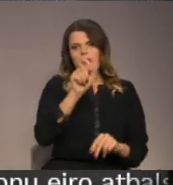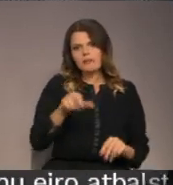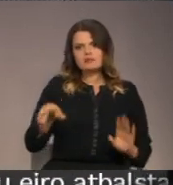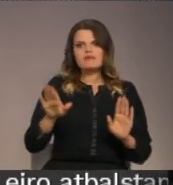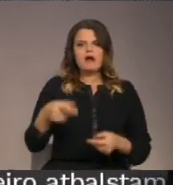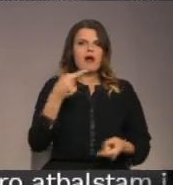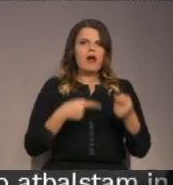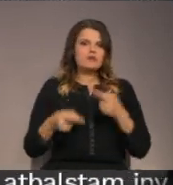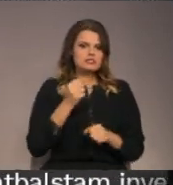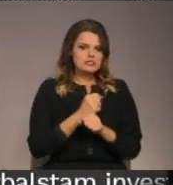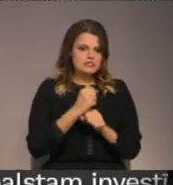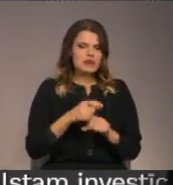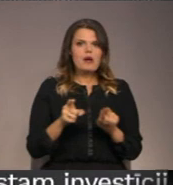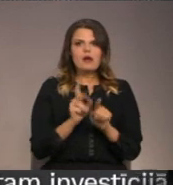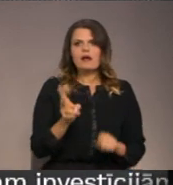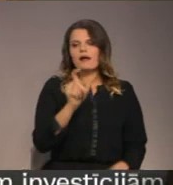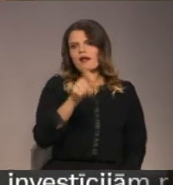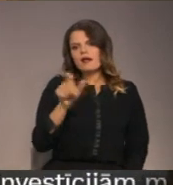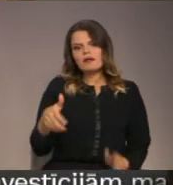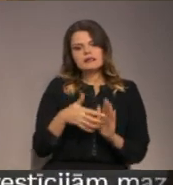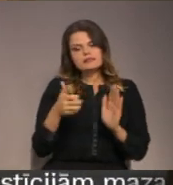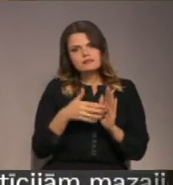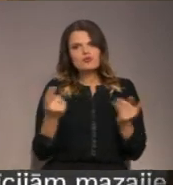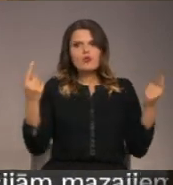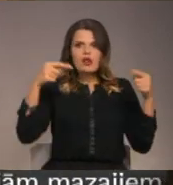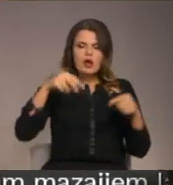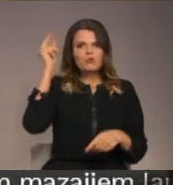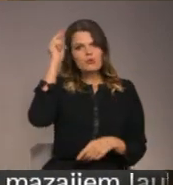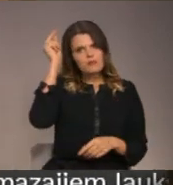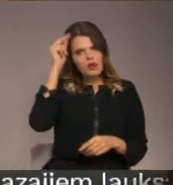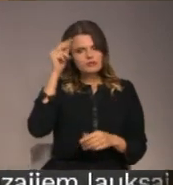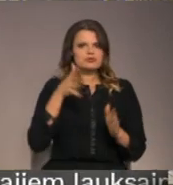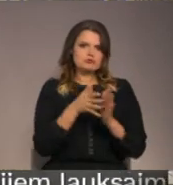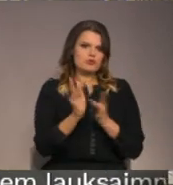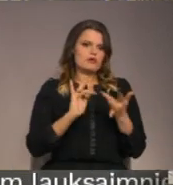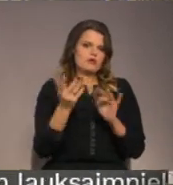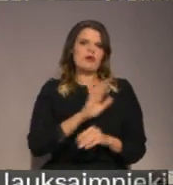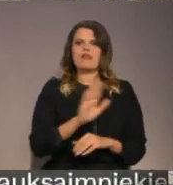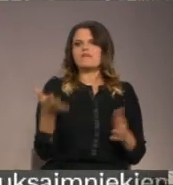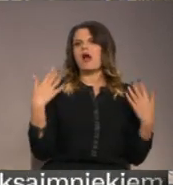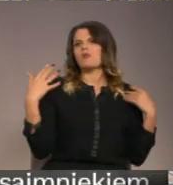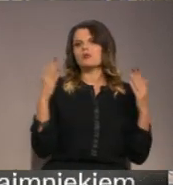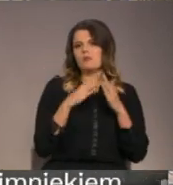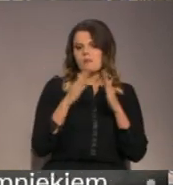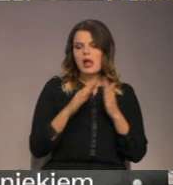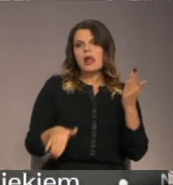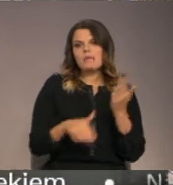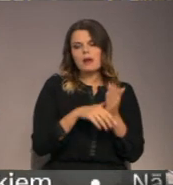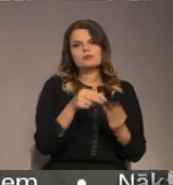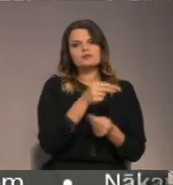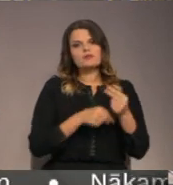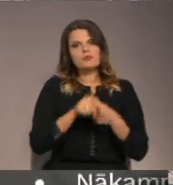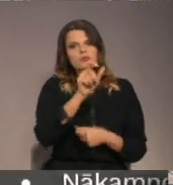darbā. Tāpat arī klienti izmanto šo laiku nevis atpūšoties mājās, bet gan mācoties attālināti. Lai palīdzētu uzņēmumiem un iedzīvotājiem